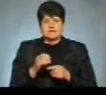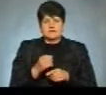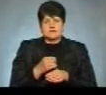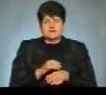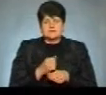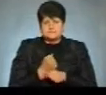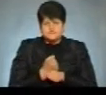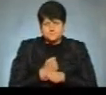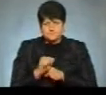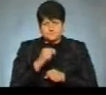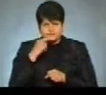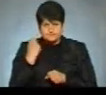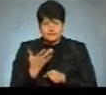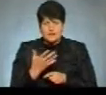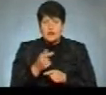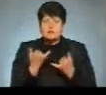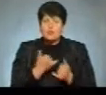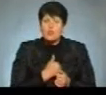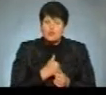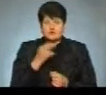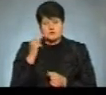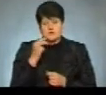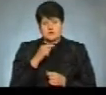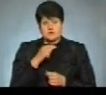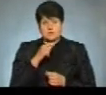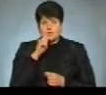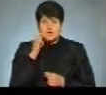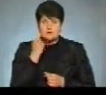русифіковувалися, а зараз хочуть вивчати українську мову, які люблять свою мову,